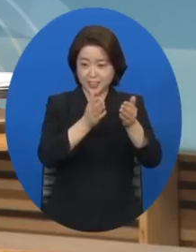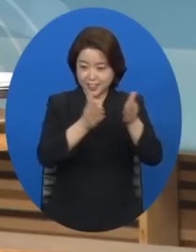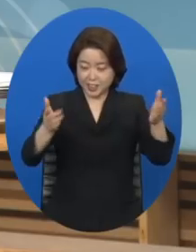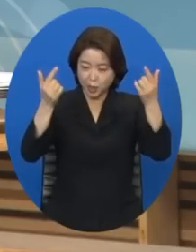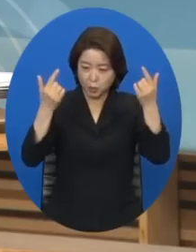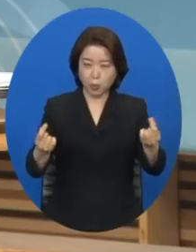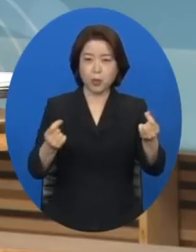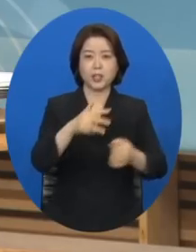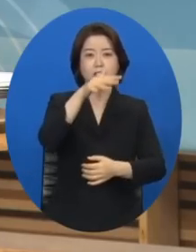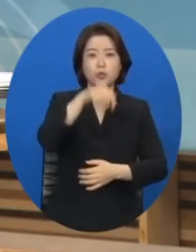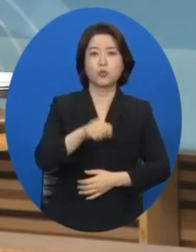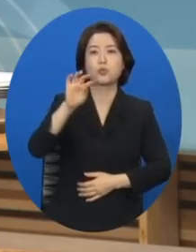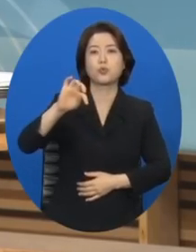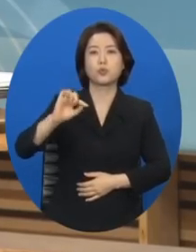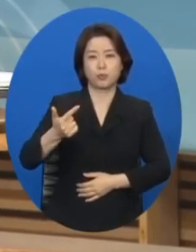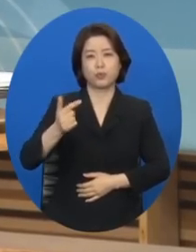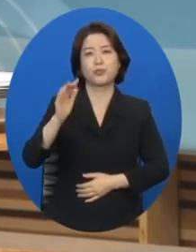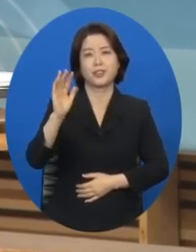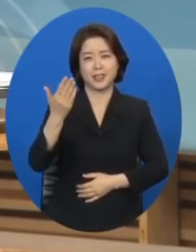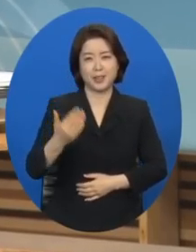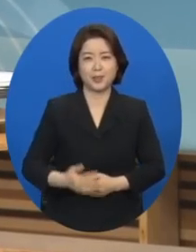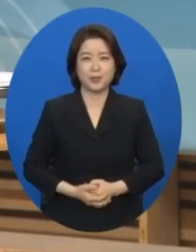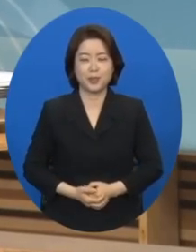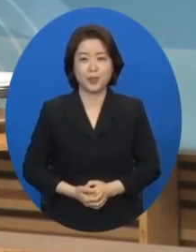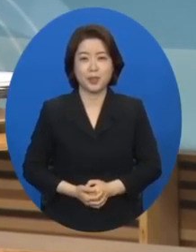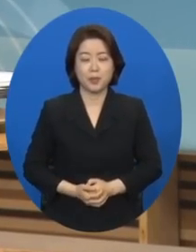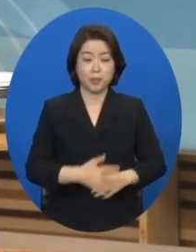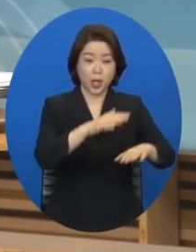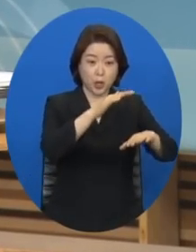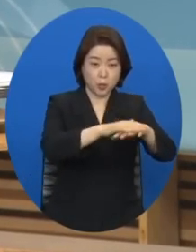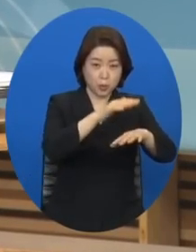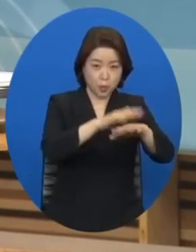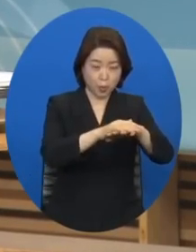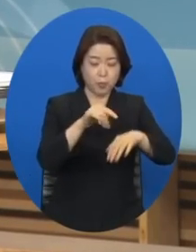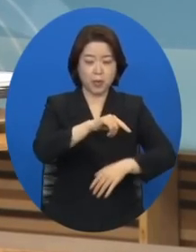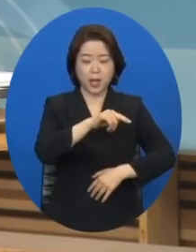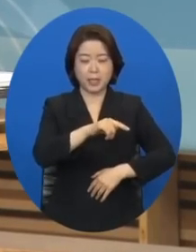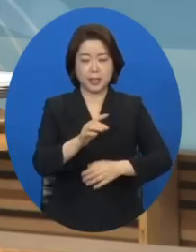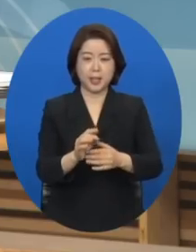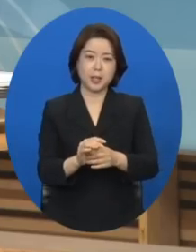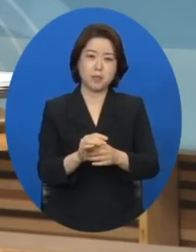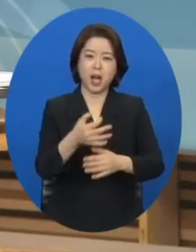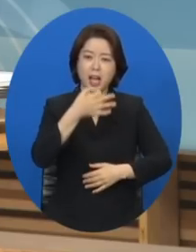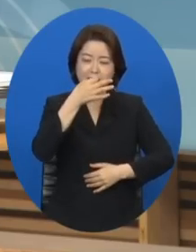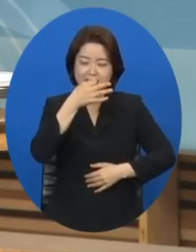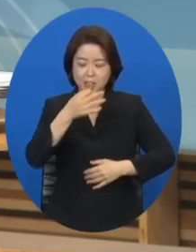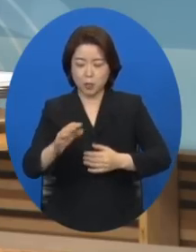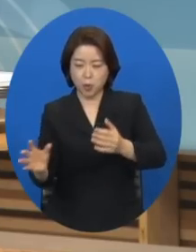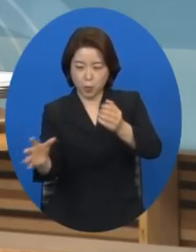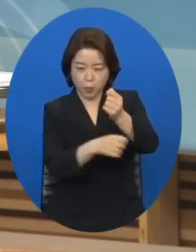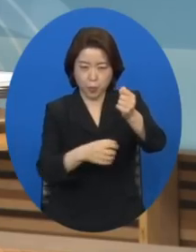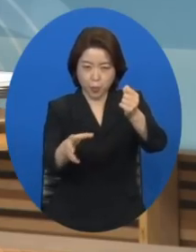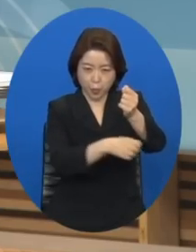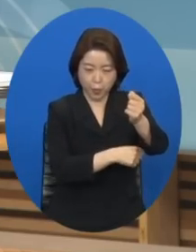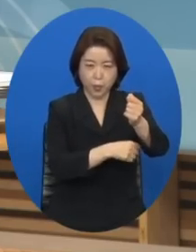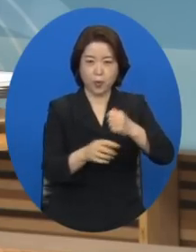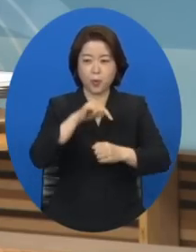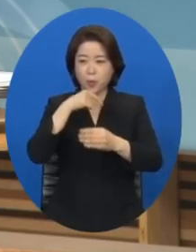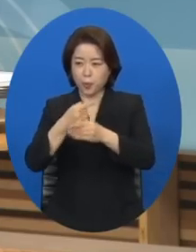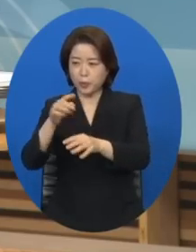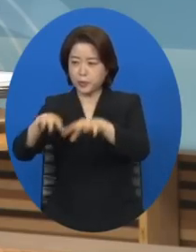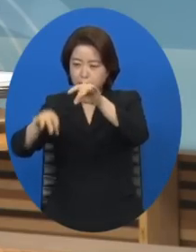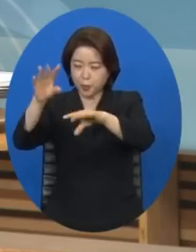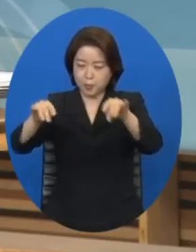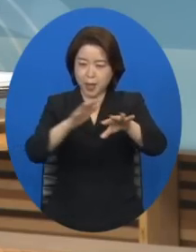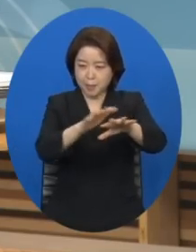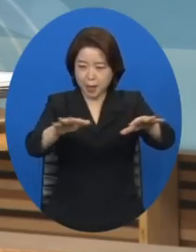추분 추분이 되면 논밭의 곡식을 거두어 드리고 또 고추도 말리고 하는 어떤 가을